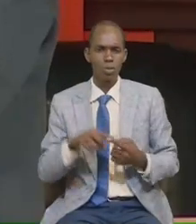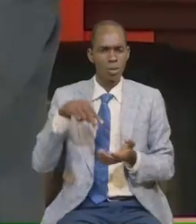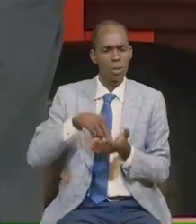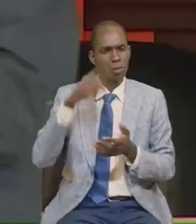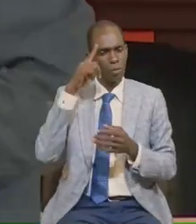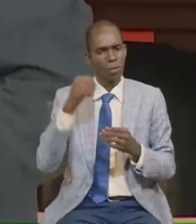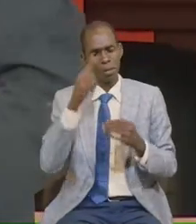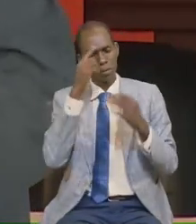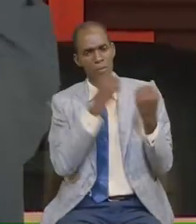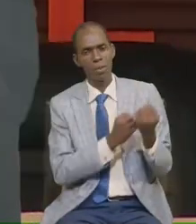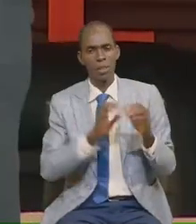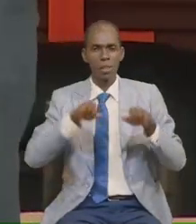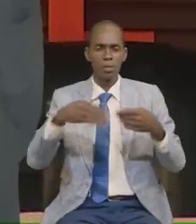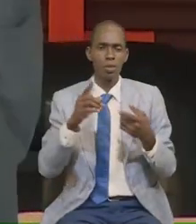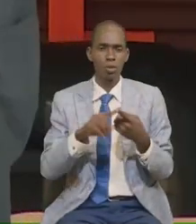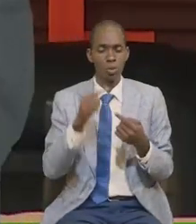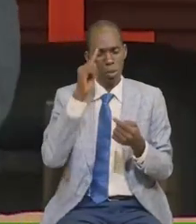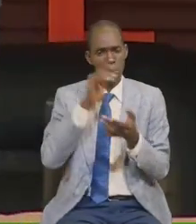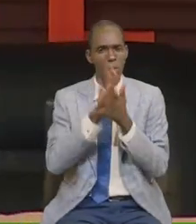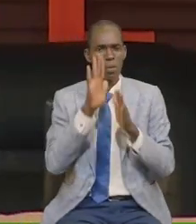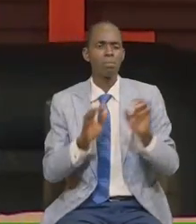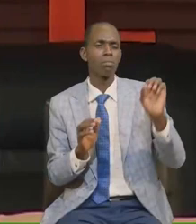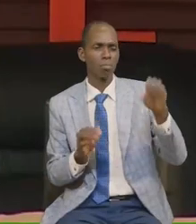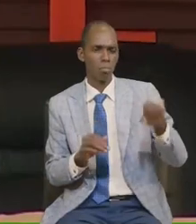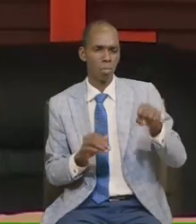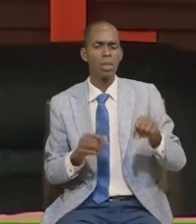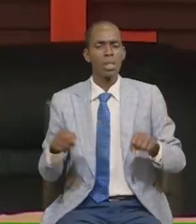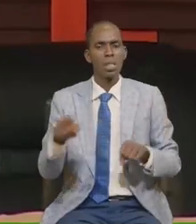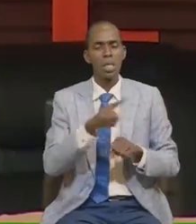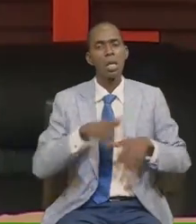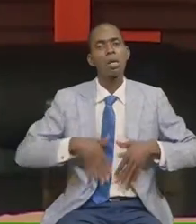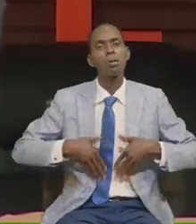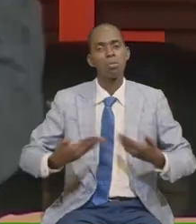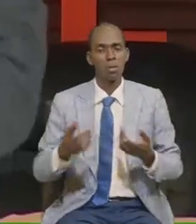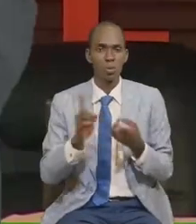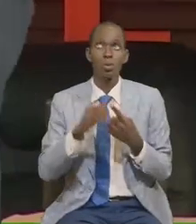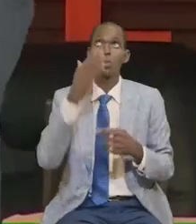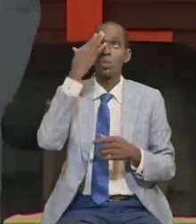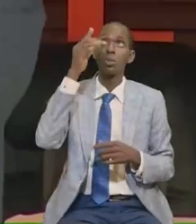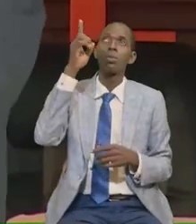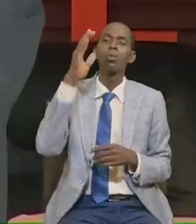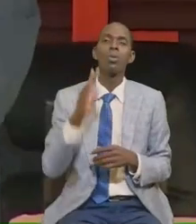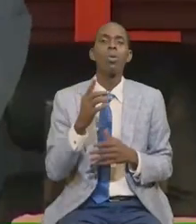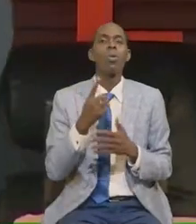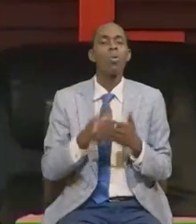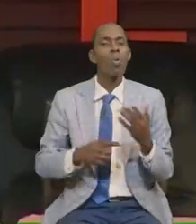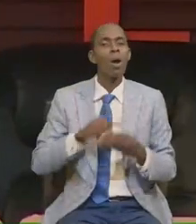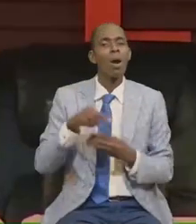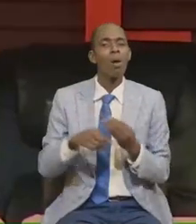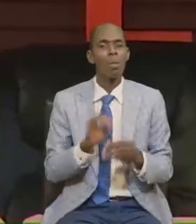ils disent oui il profession de connaître Dieu et la vie de prière